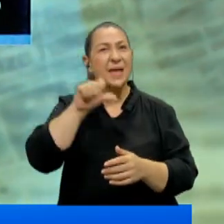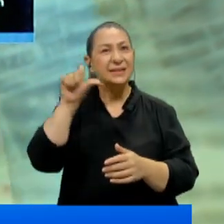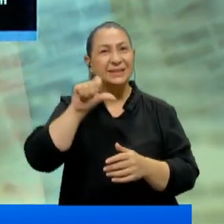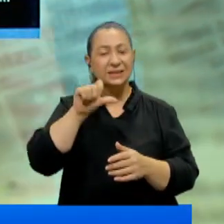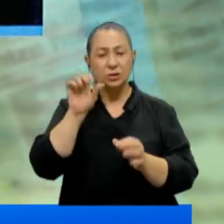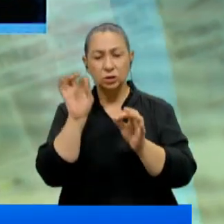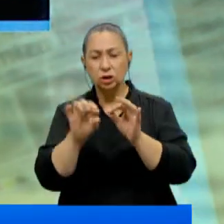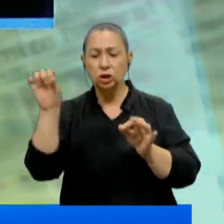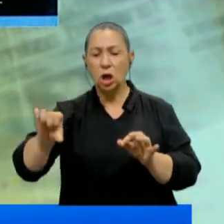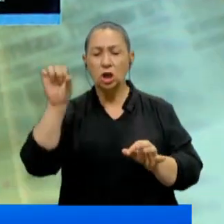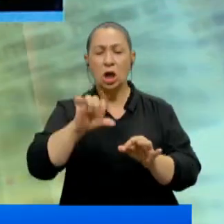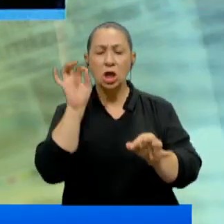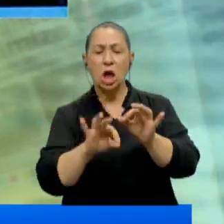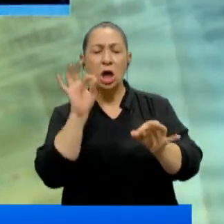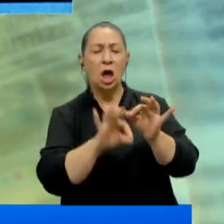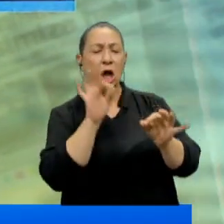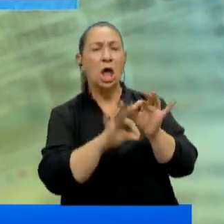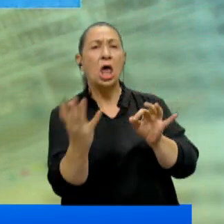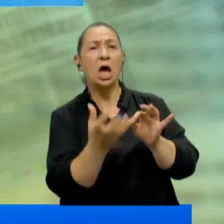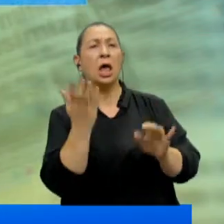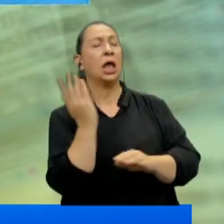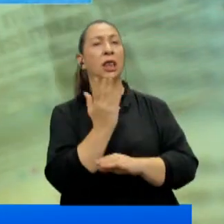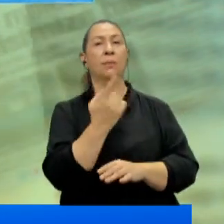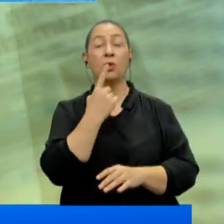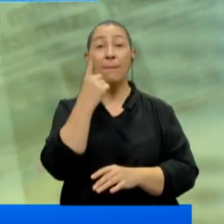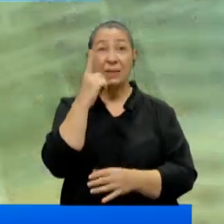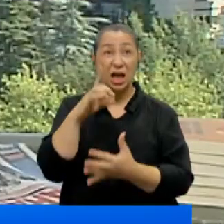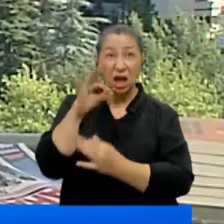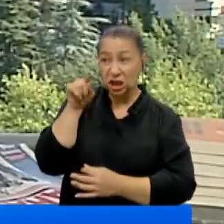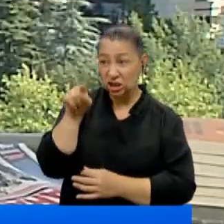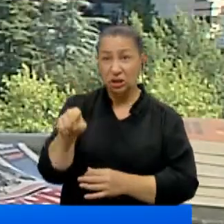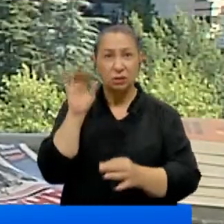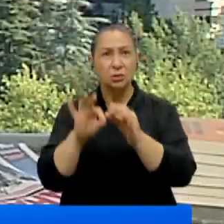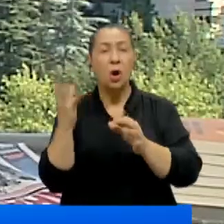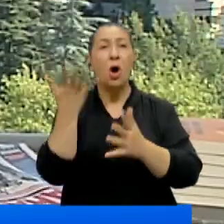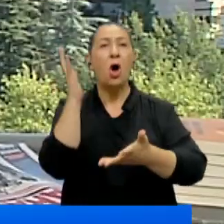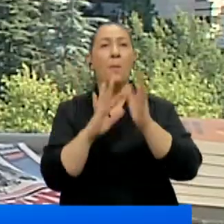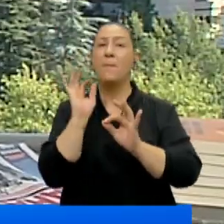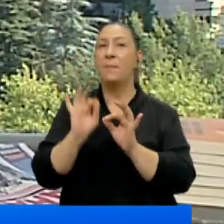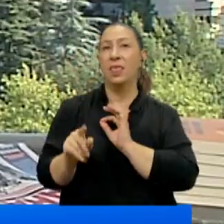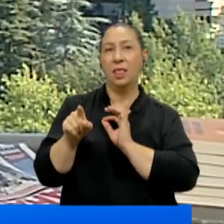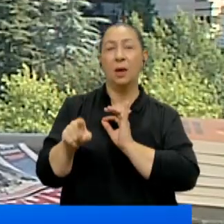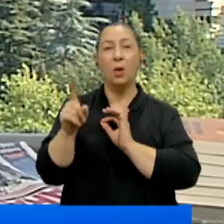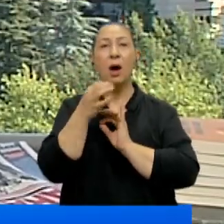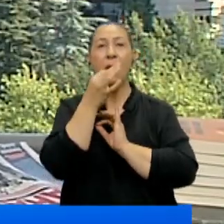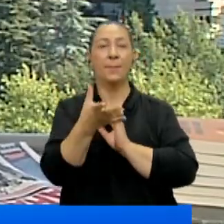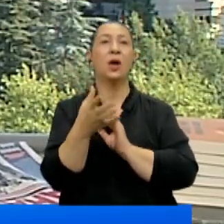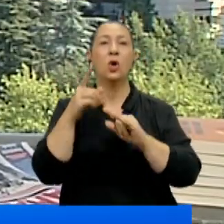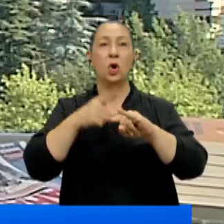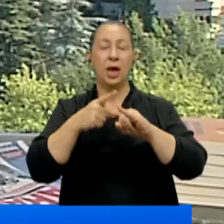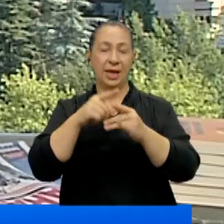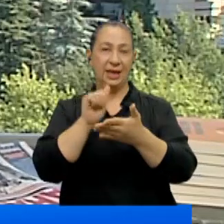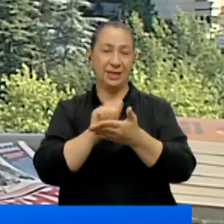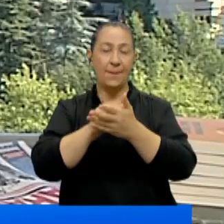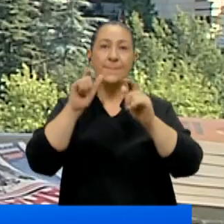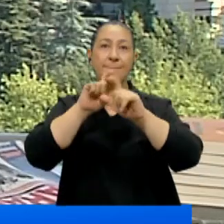benzinle döke döke yaka yaka gittim diyor. Yani bir kişi, bir kundakçı ormanları yakmış. Bunun haberi de Hürriyet